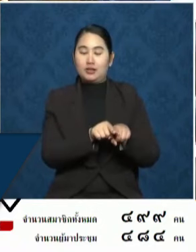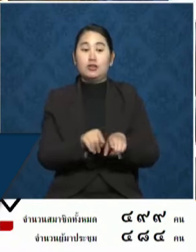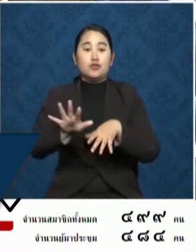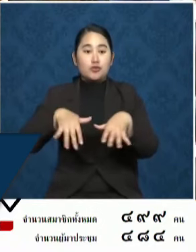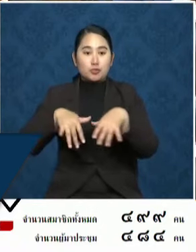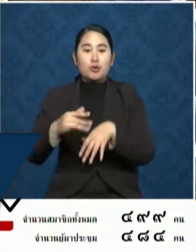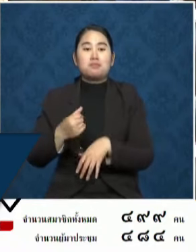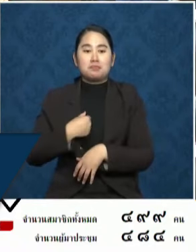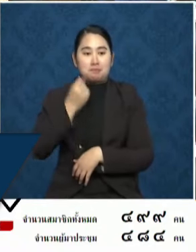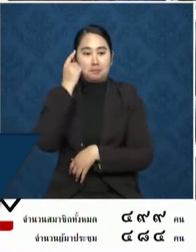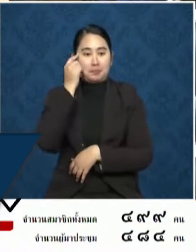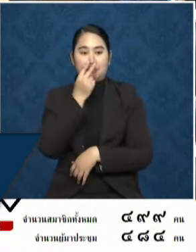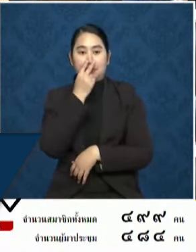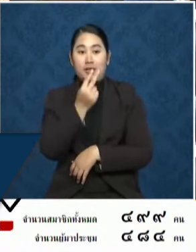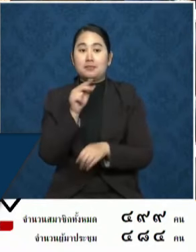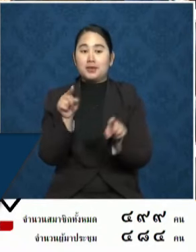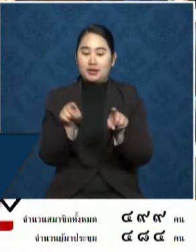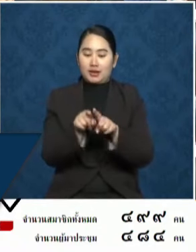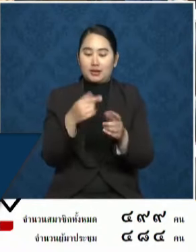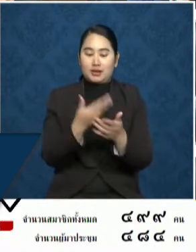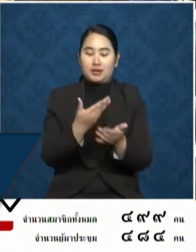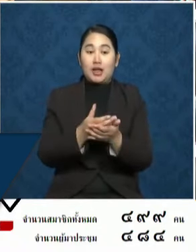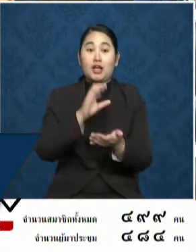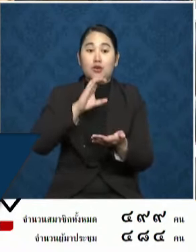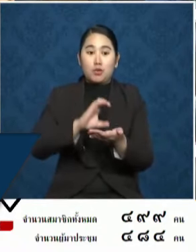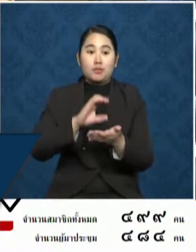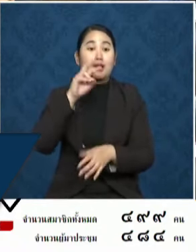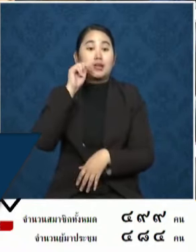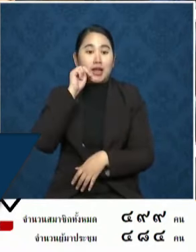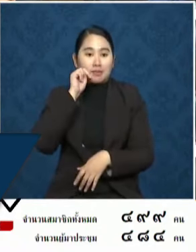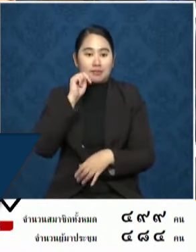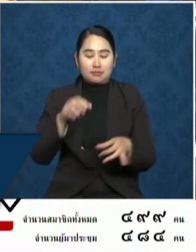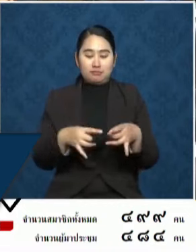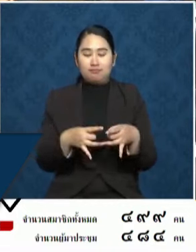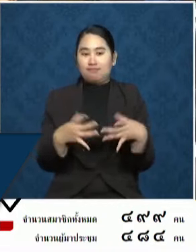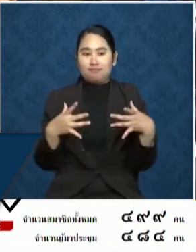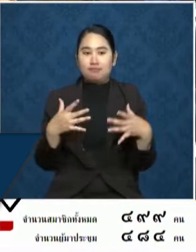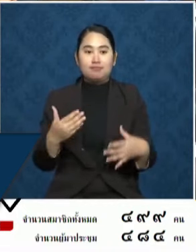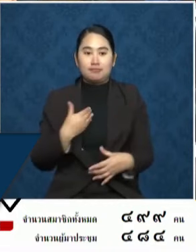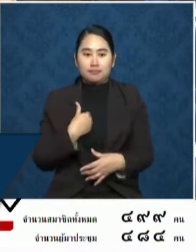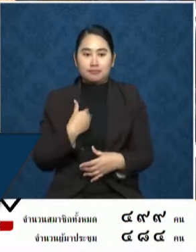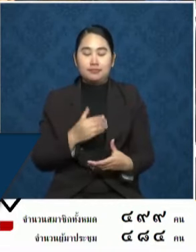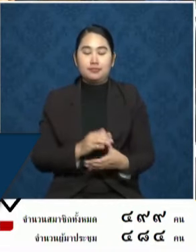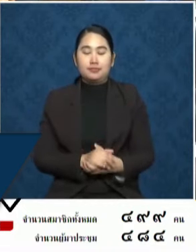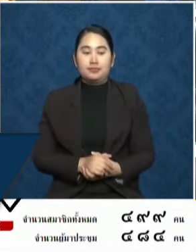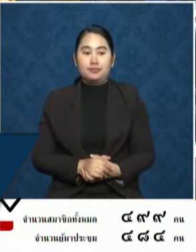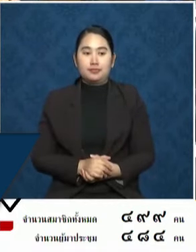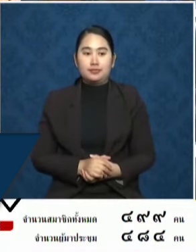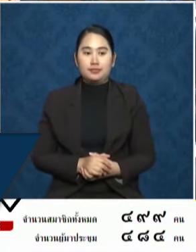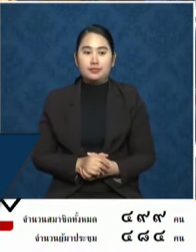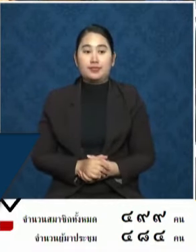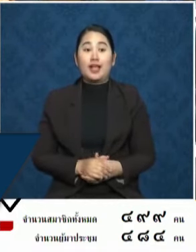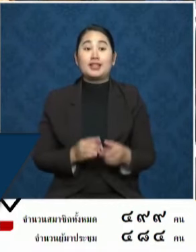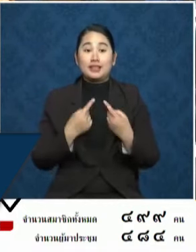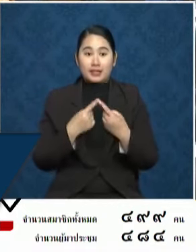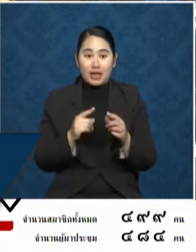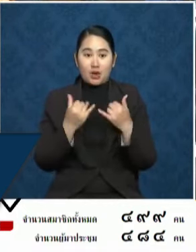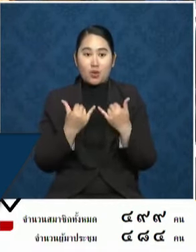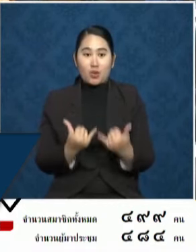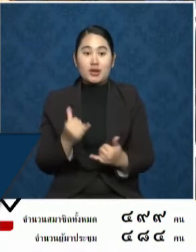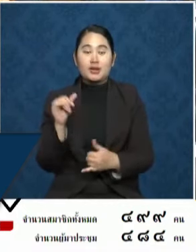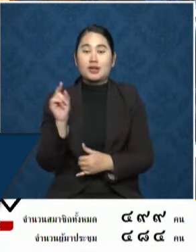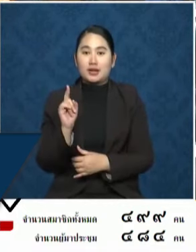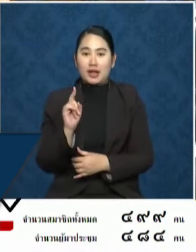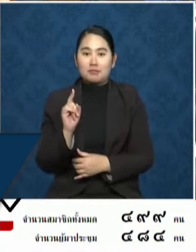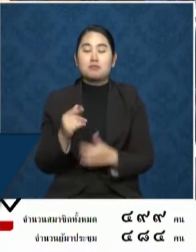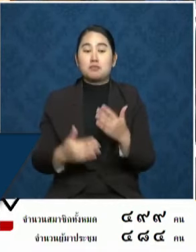เช่นเดียวกันว่าการจัดสรรงบประมาณด้านน้ำเนี่ยครับไม่ตอบสนองต่อการแก้ปัญหาแต่ในวันนี้นะครับพอ